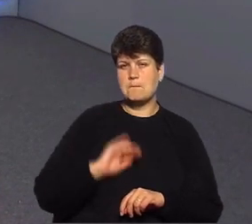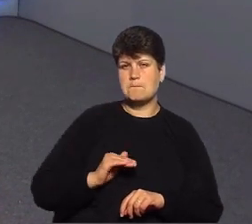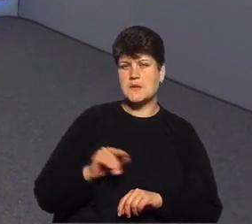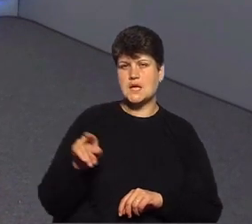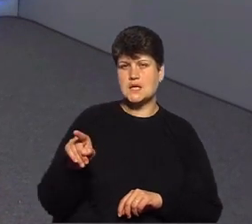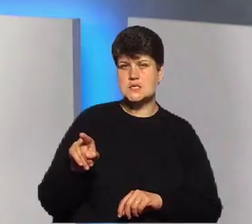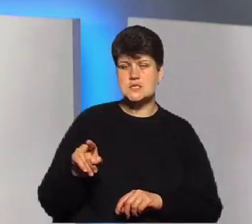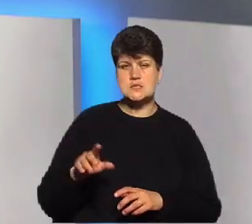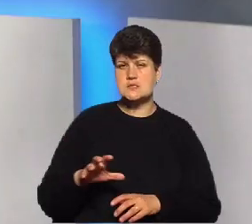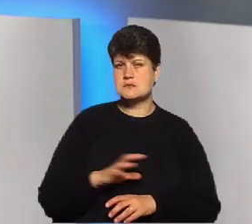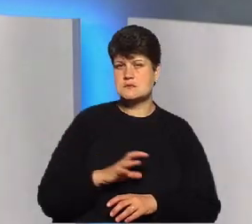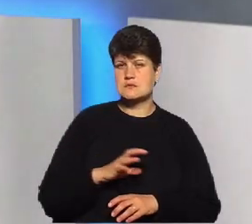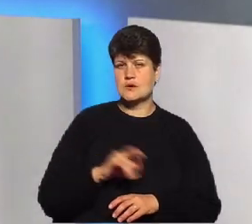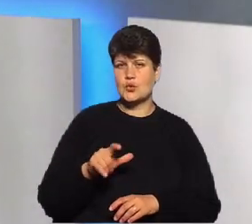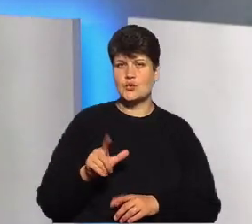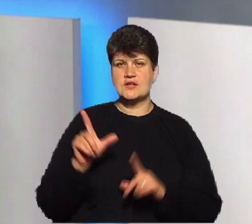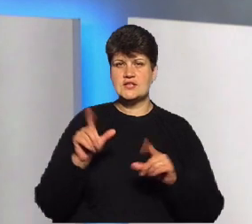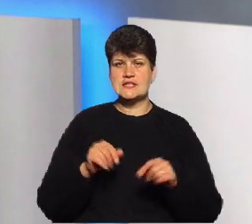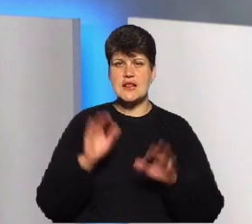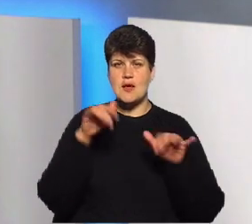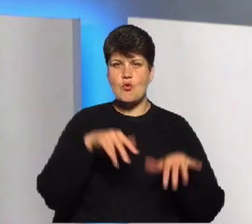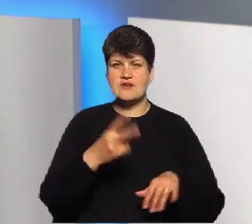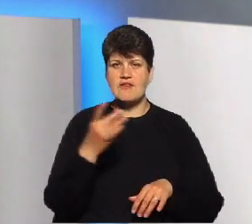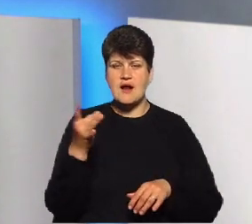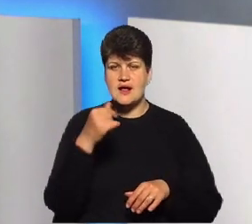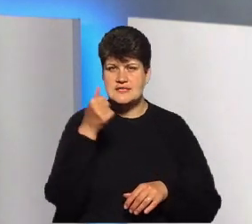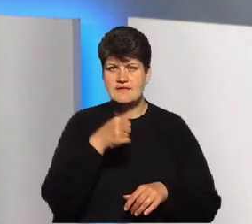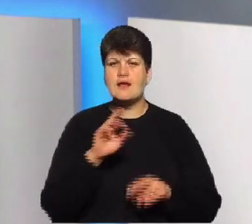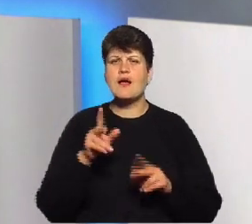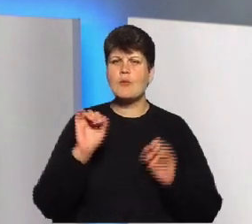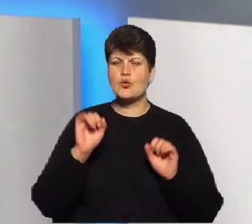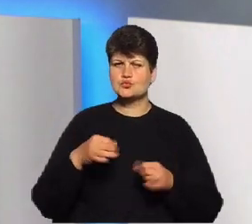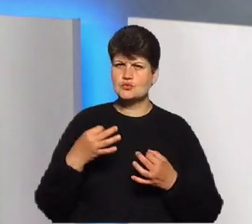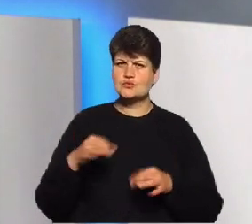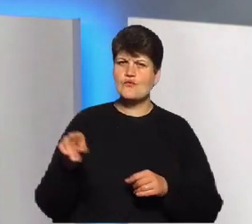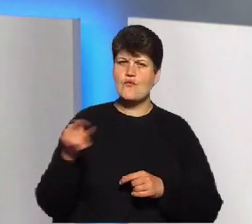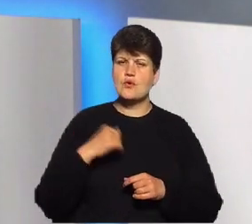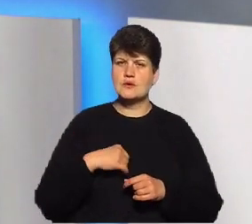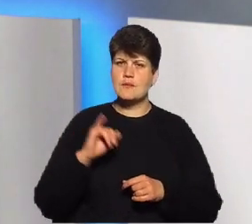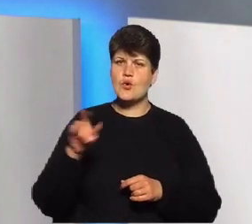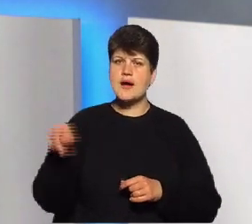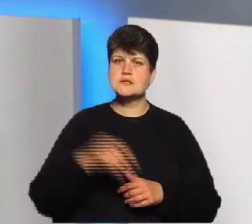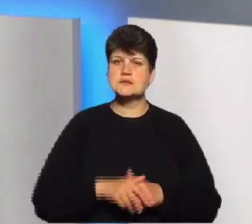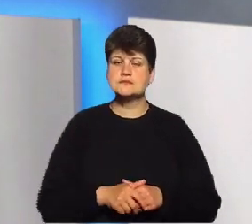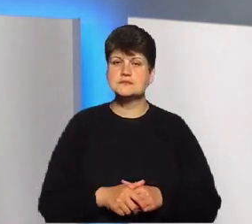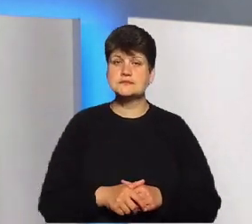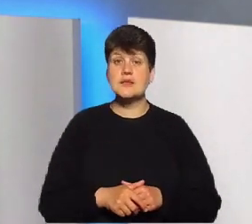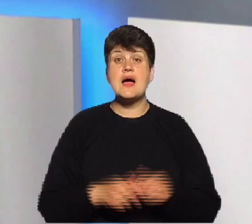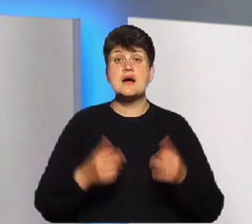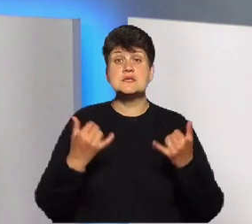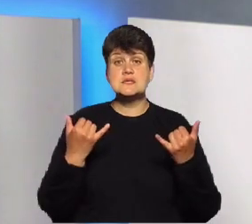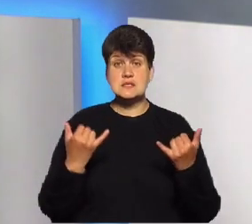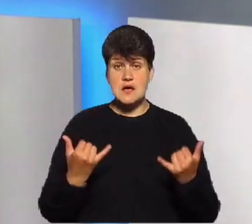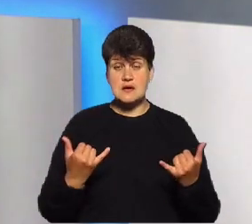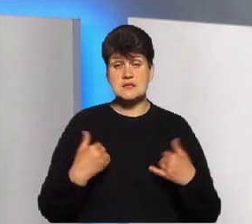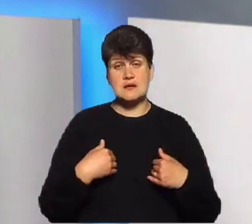сидять, там їздять на море два рази там, в рік, як вони собі так можуть дозволити, такі от вони поганці. От, зараз я думаю, що